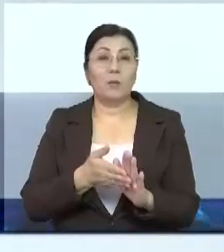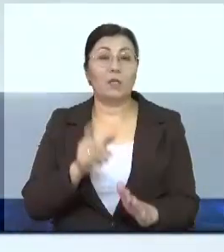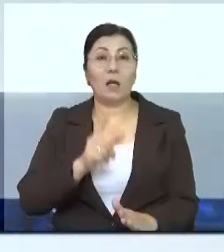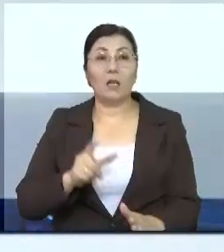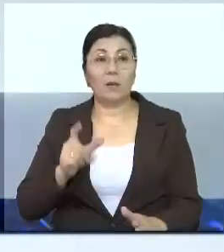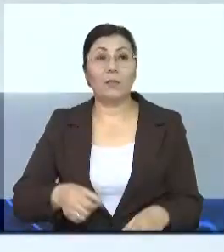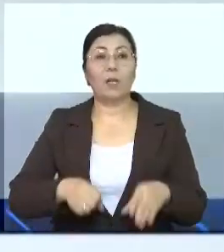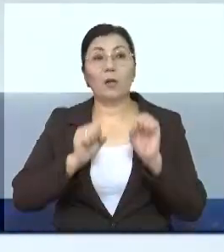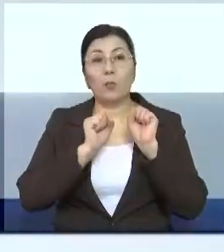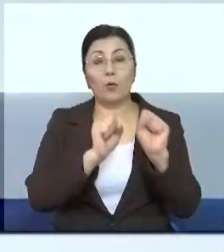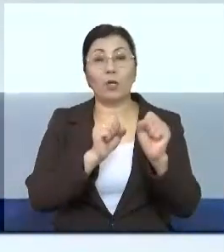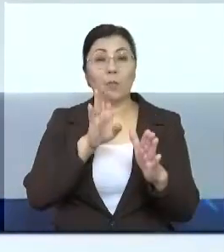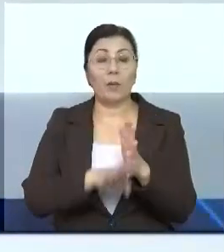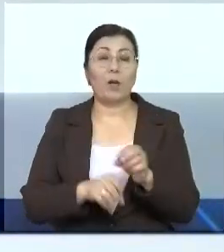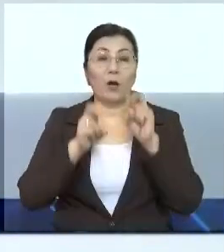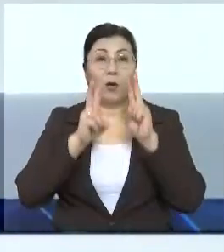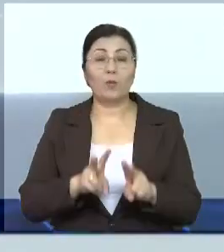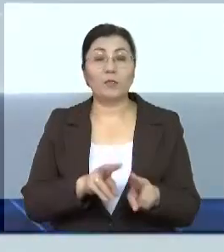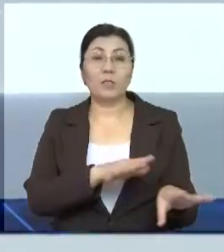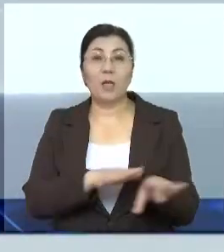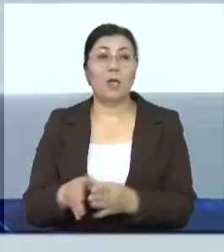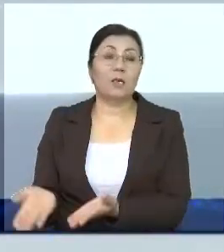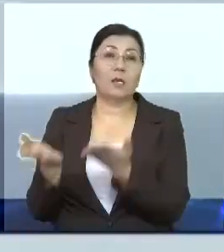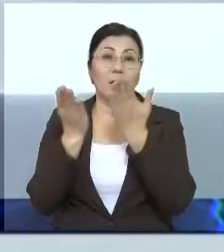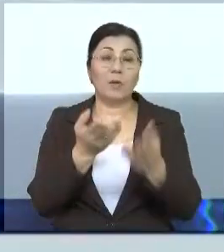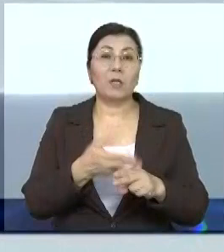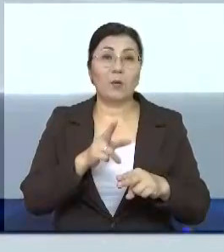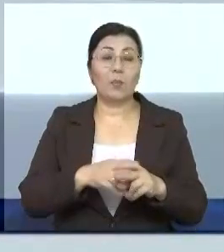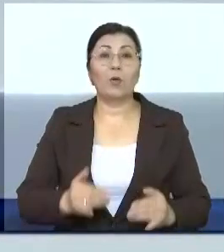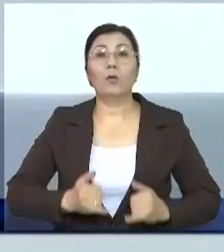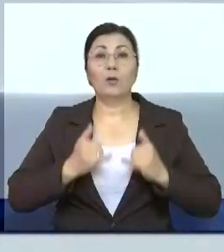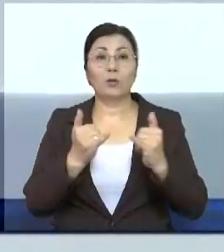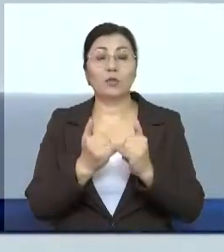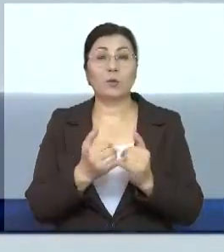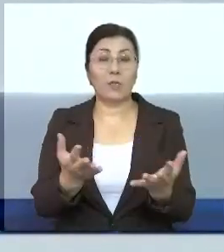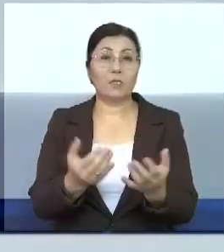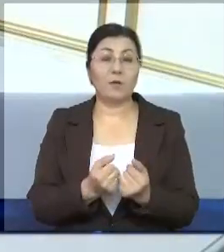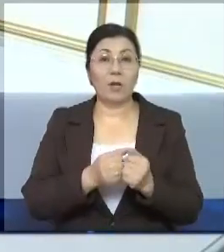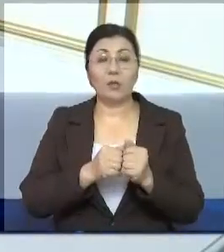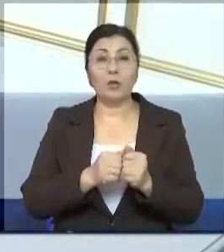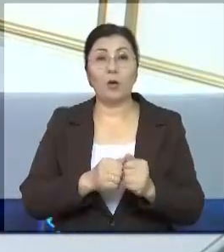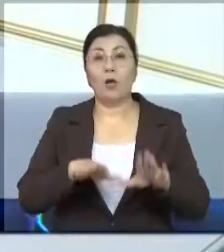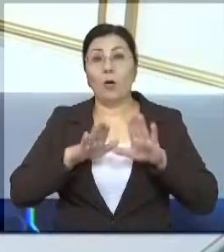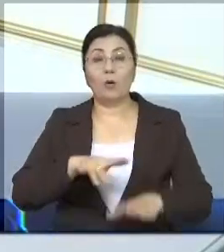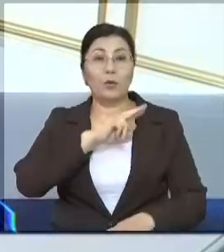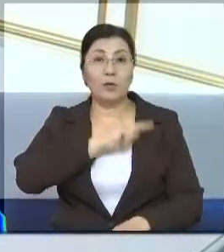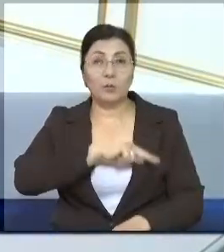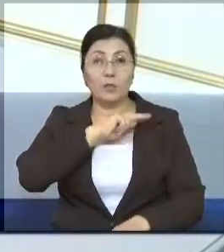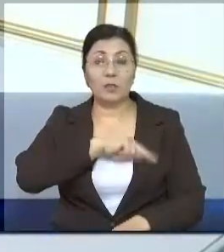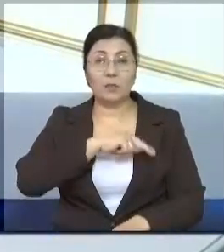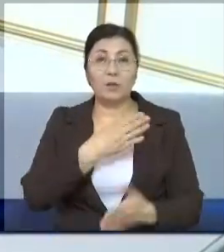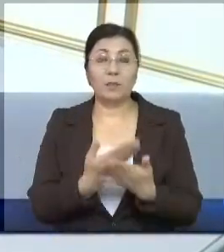қорғауға алынып, қауіпсіз жерге орналасады. Бұл үшін үкіметтік емес ұйымдардың арнайы қабылдау орындары жұмыс істеп тұр. Біле